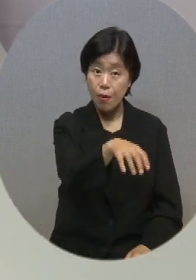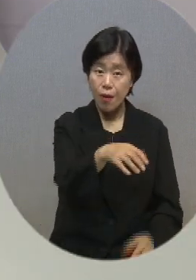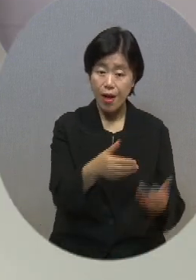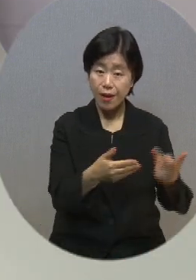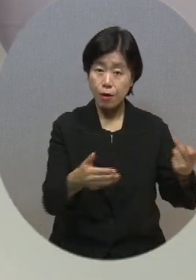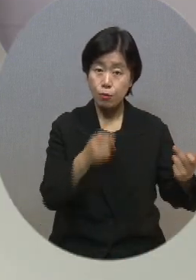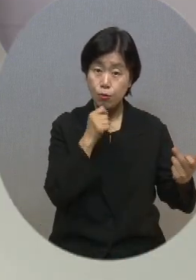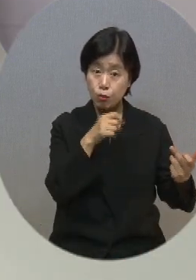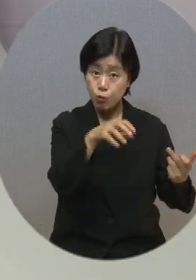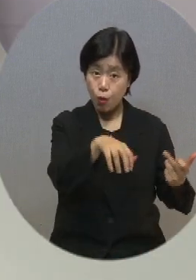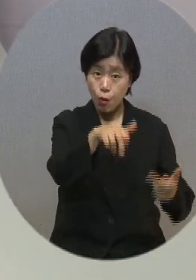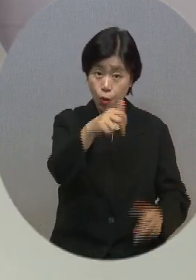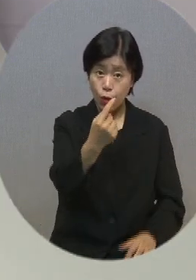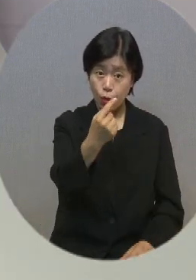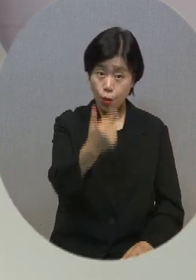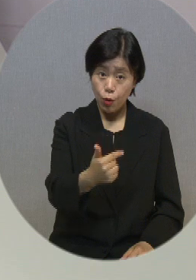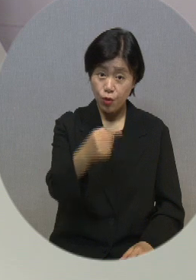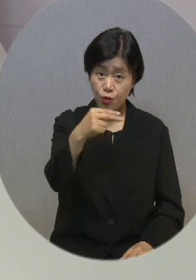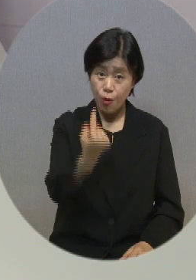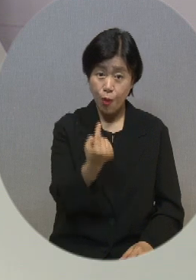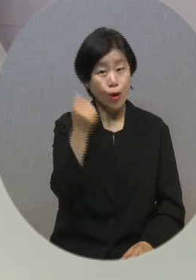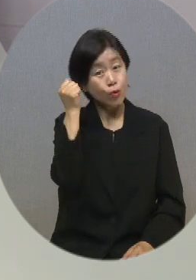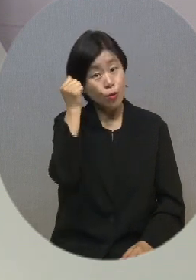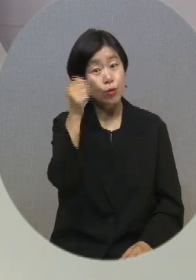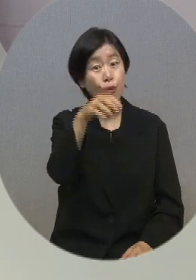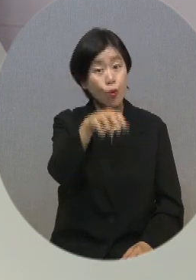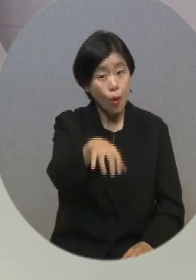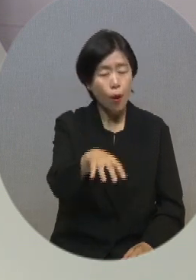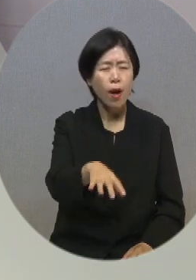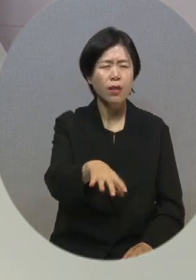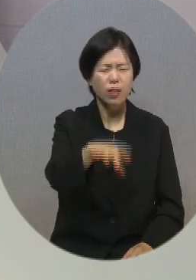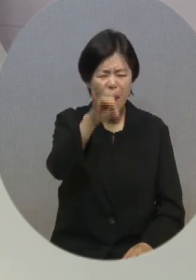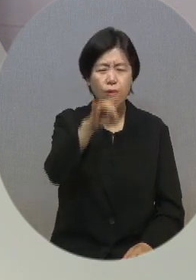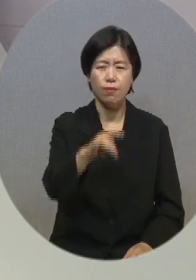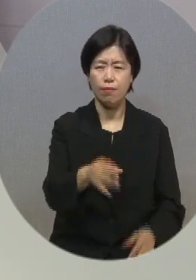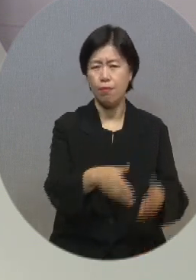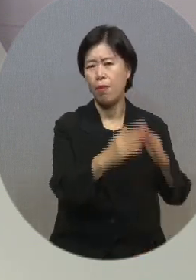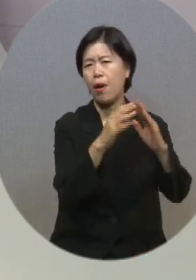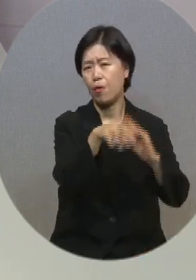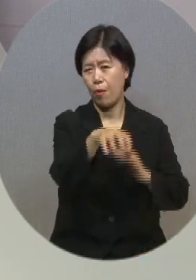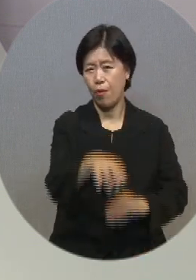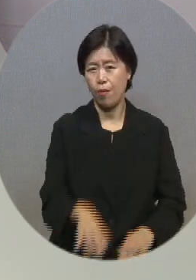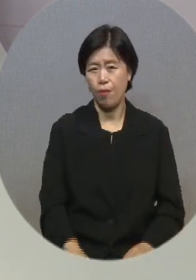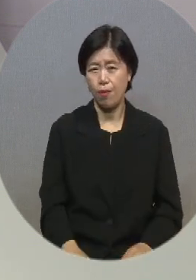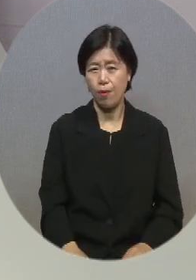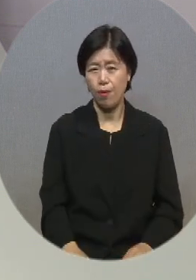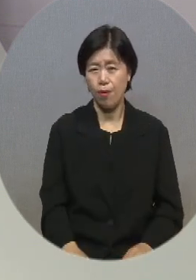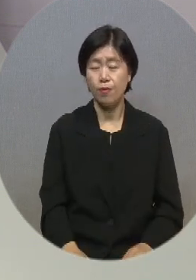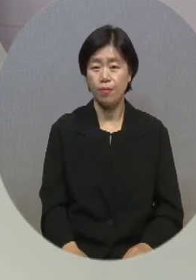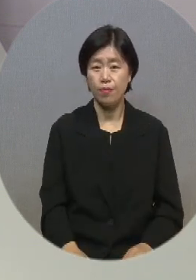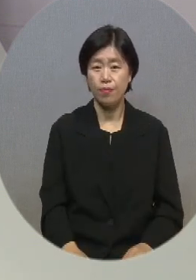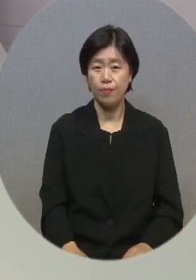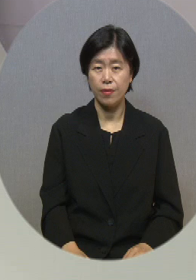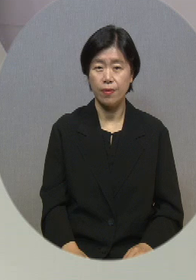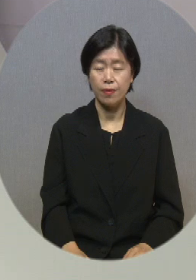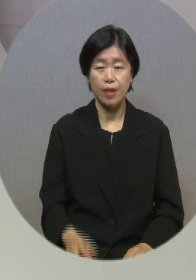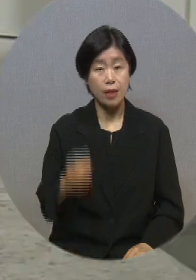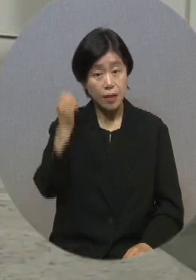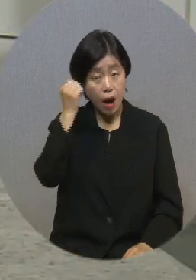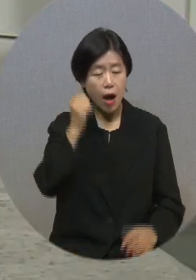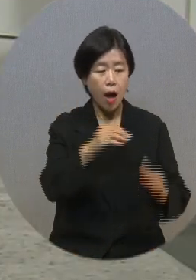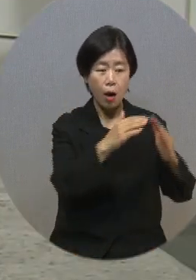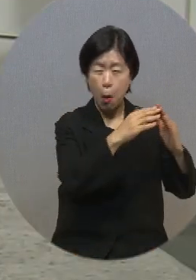가장 먼저 생긴 것도 속초 쪽이에요. 아, 그런가요? 그리고 아, 이제 그래요? 그 후로 콘도가 막 급진적으로 확산이 되면서